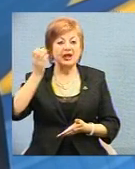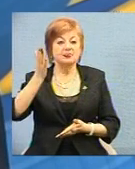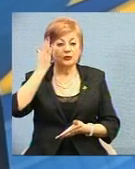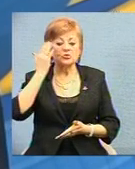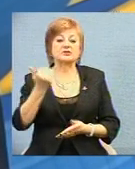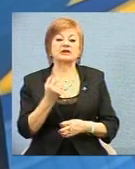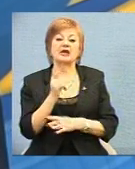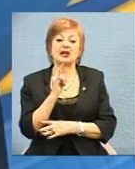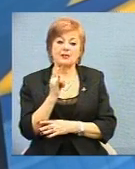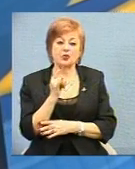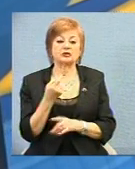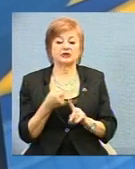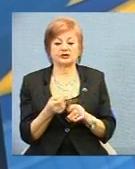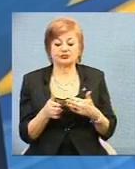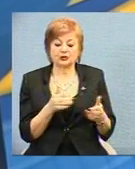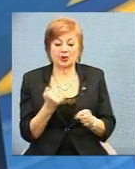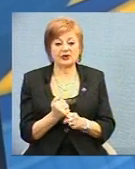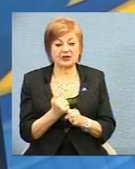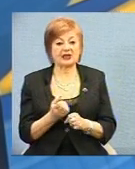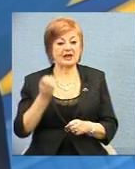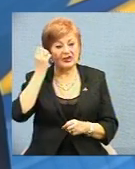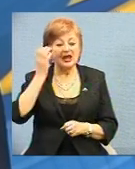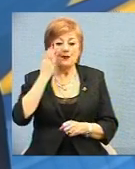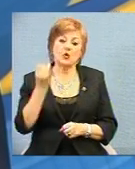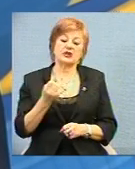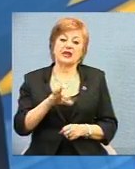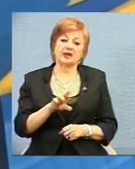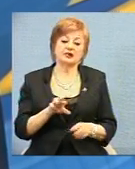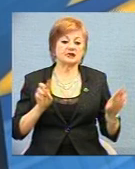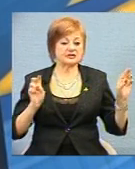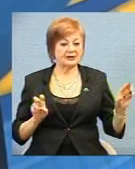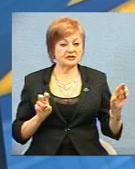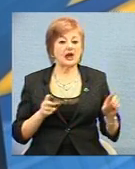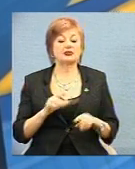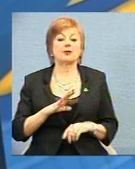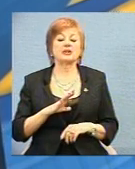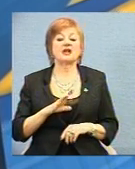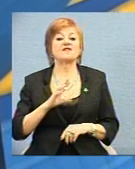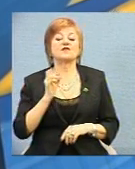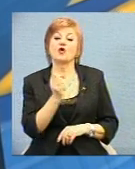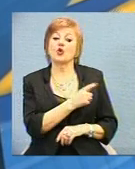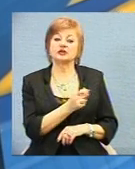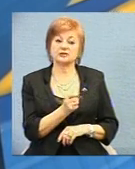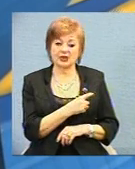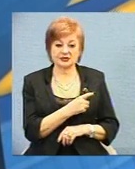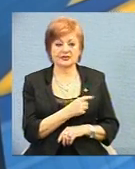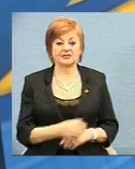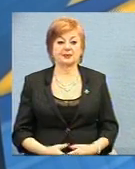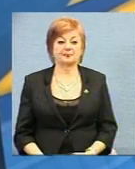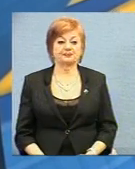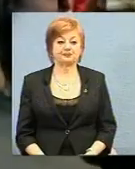і декоративно-вжиткового мистецтва «Японія і я». Відкрилася експозиція в Одеському музеї західного та східного